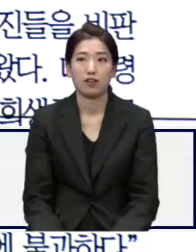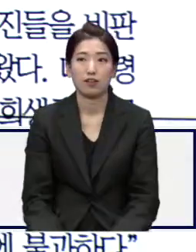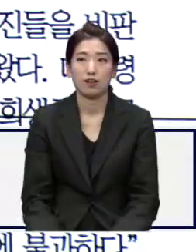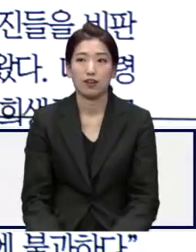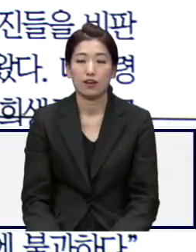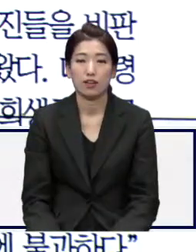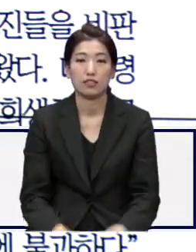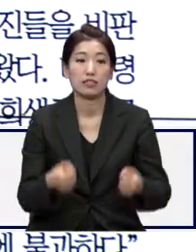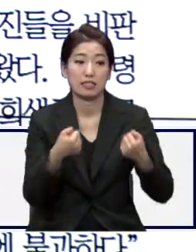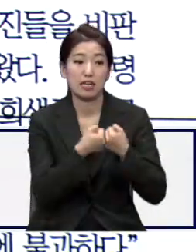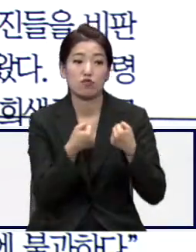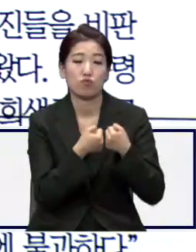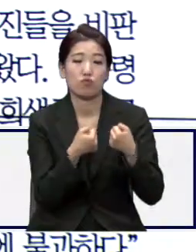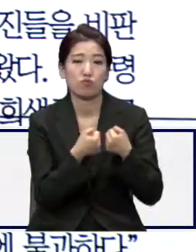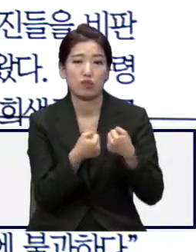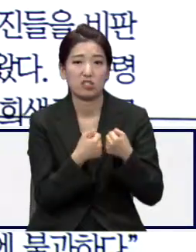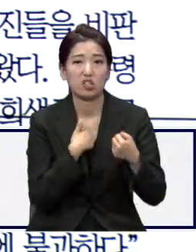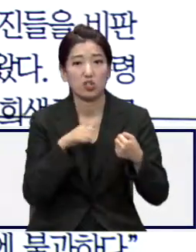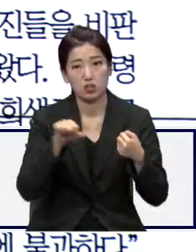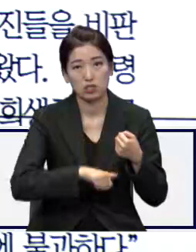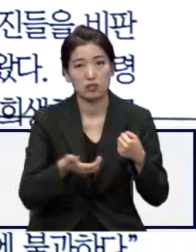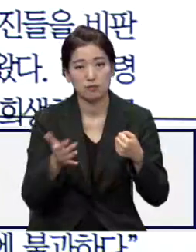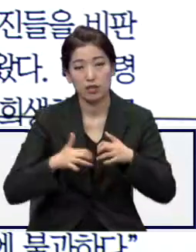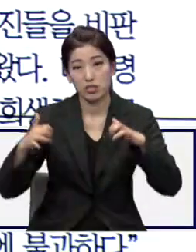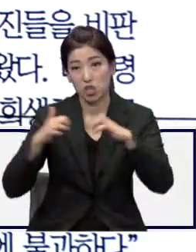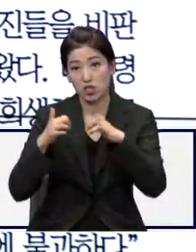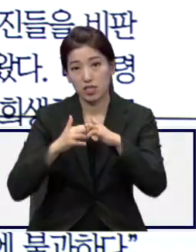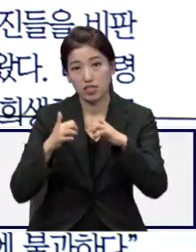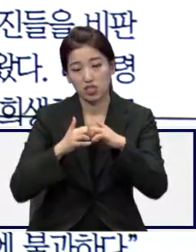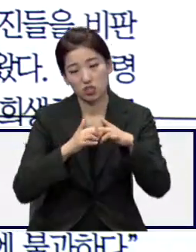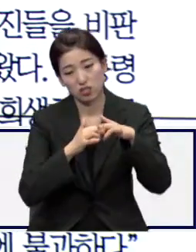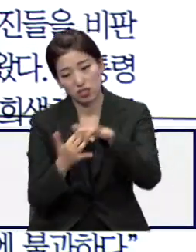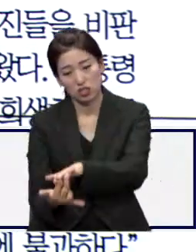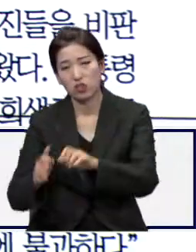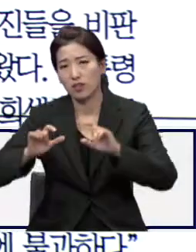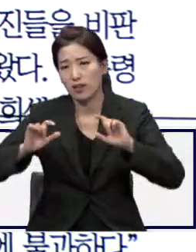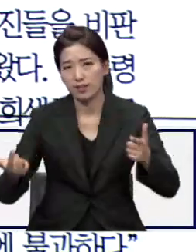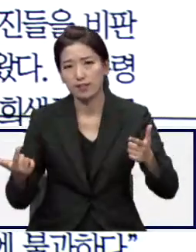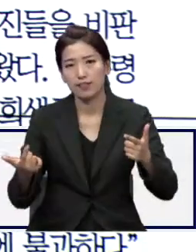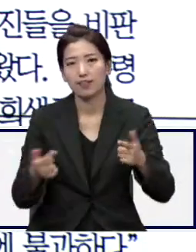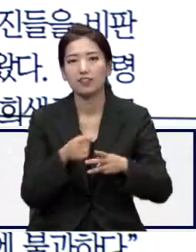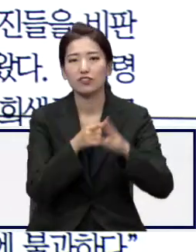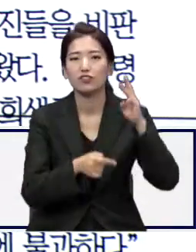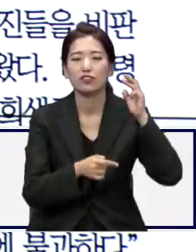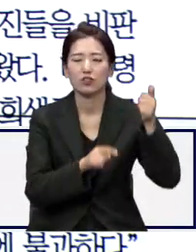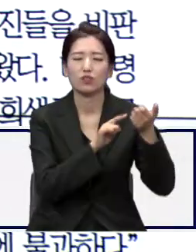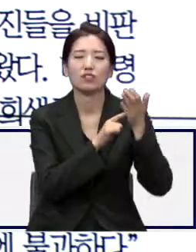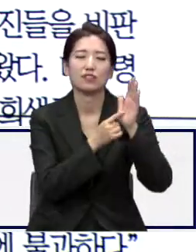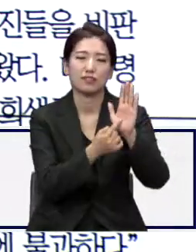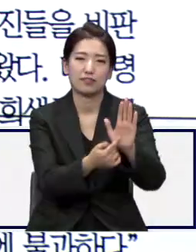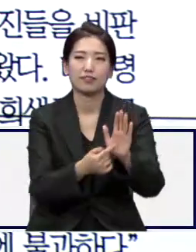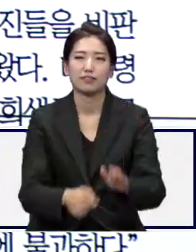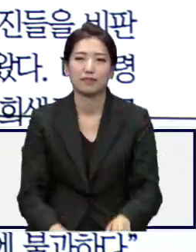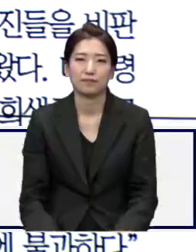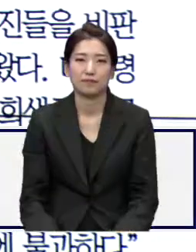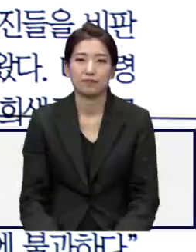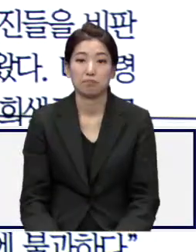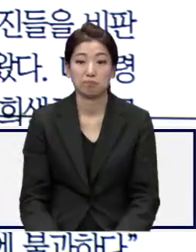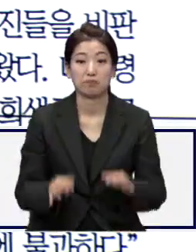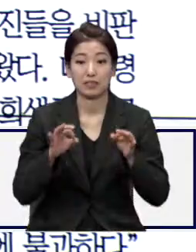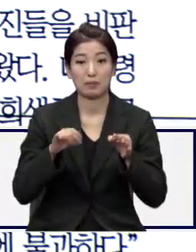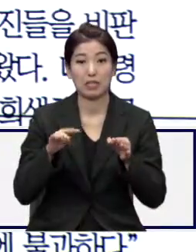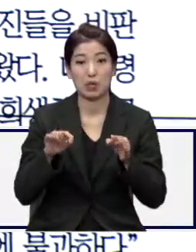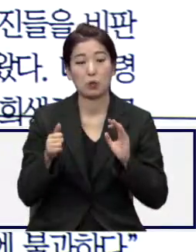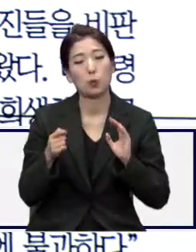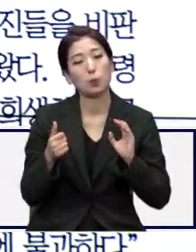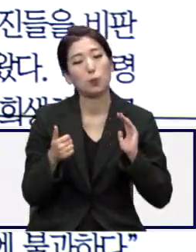전쟁에서 밀린 건 아니다라는게 대통령실의 얘기입니다 김기한 대표를 상당히 좀 옹호하는